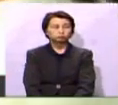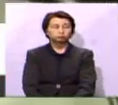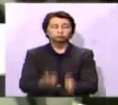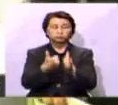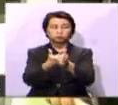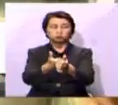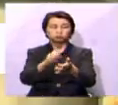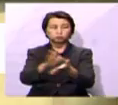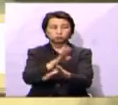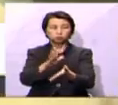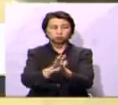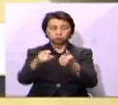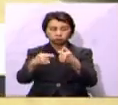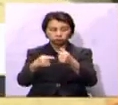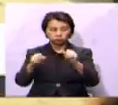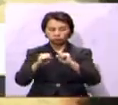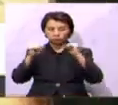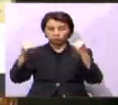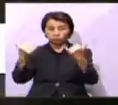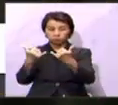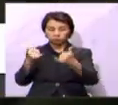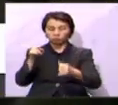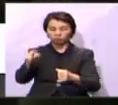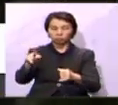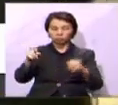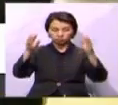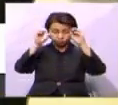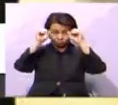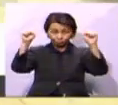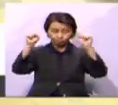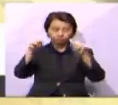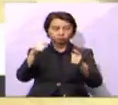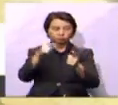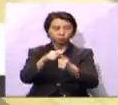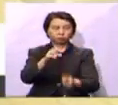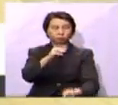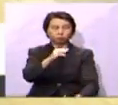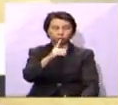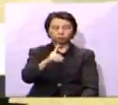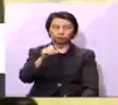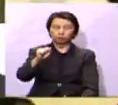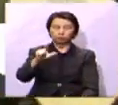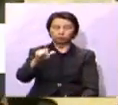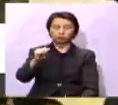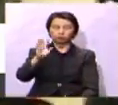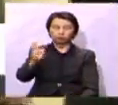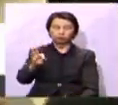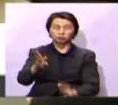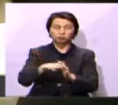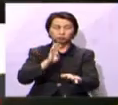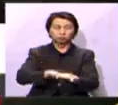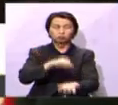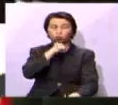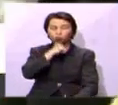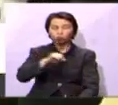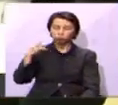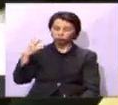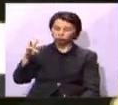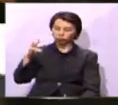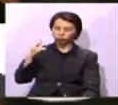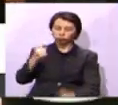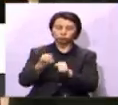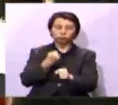Mengikut kertas pertuduhan, syarikat berkenaan yang merupakan majikan kepada Muhammad Alif Ikram Abdullah yang ketika itu berusia 17